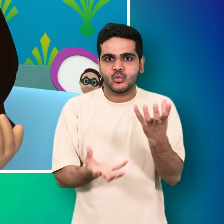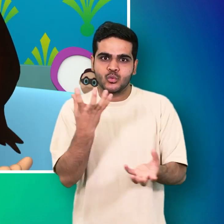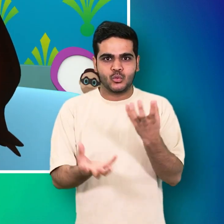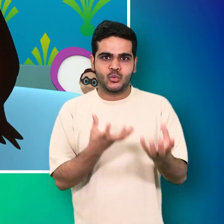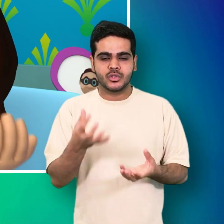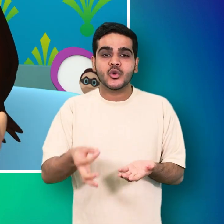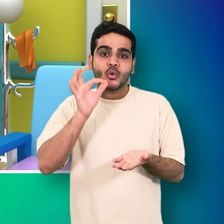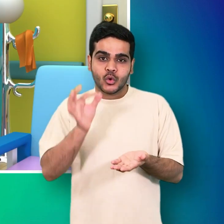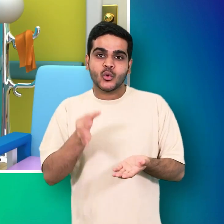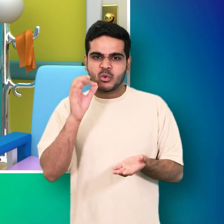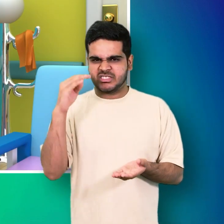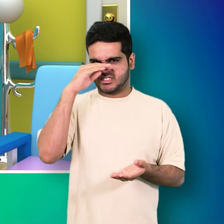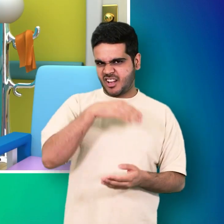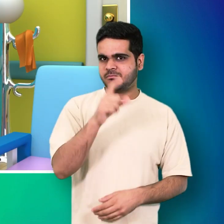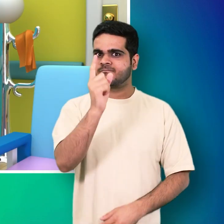वाला बेशरम।